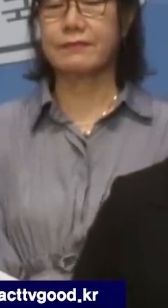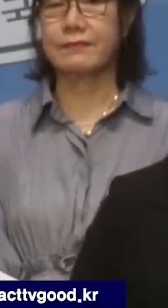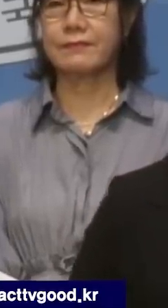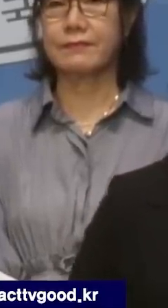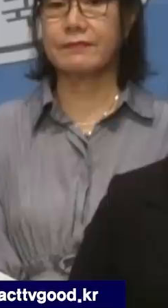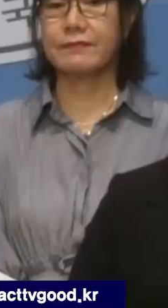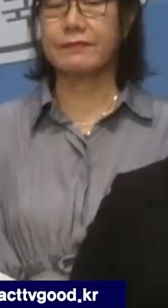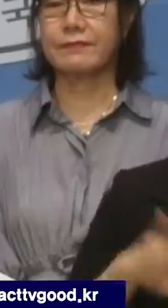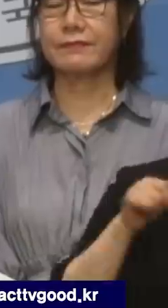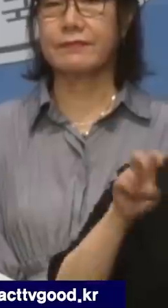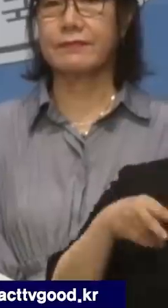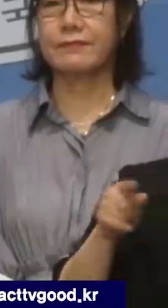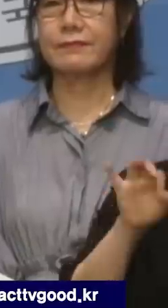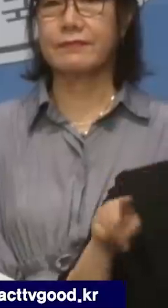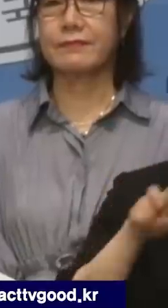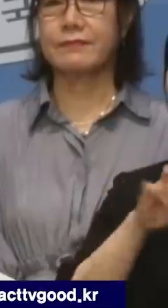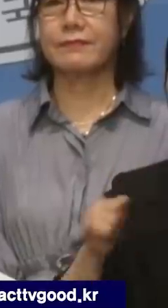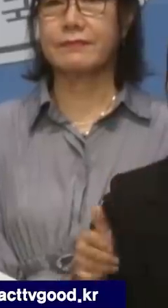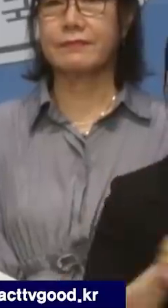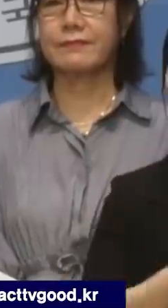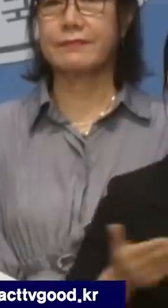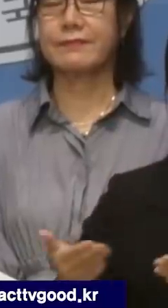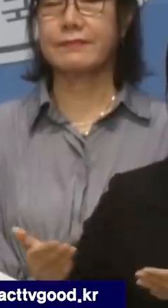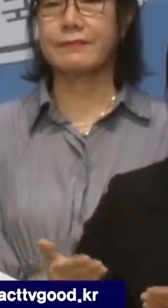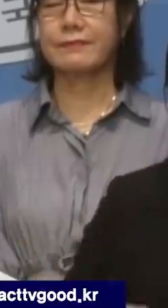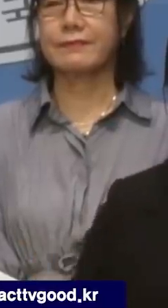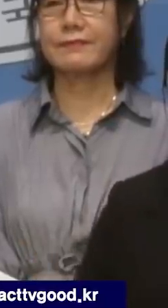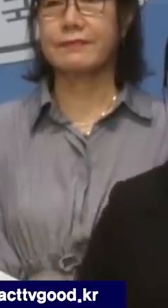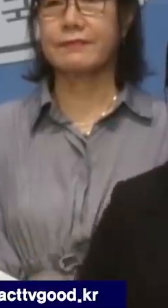김성민 소상공인위원회 부위원장님 오셨습니다.